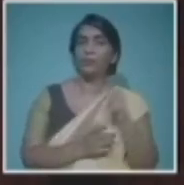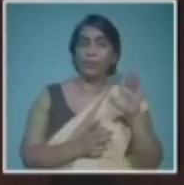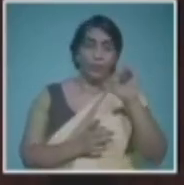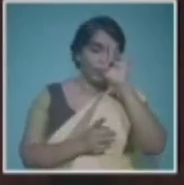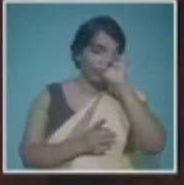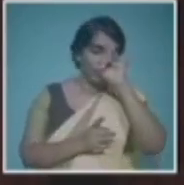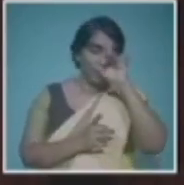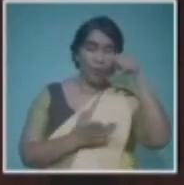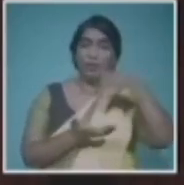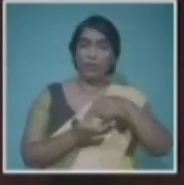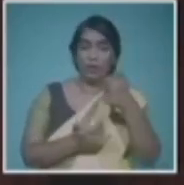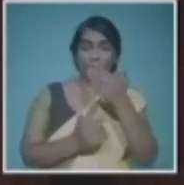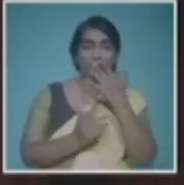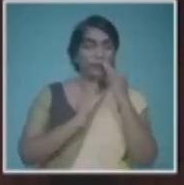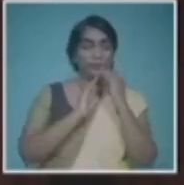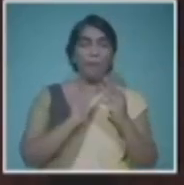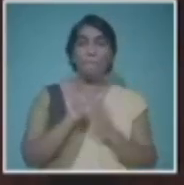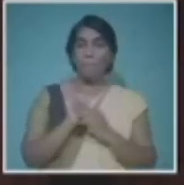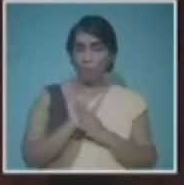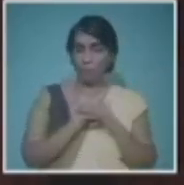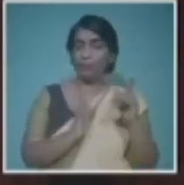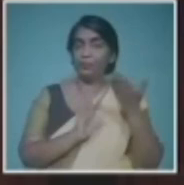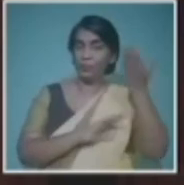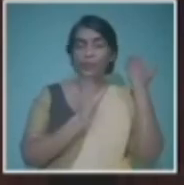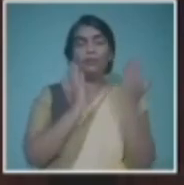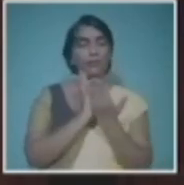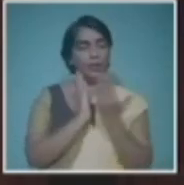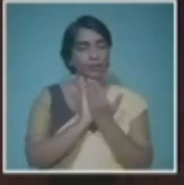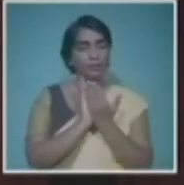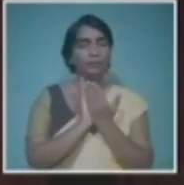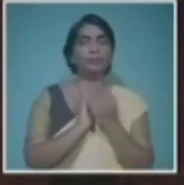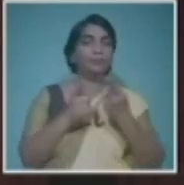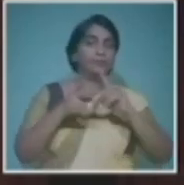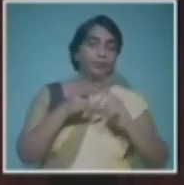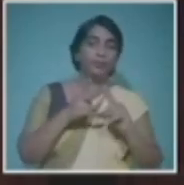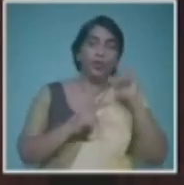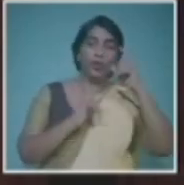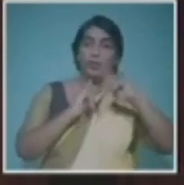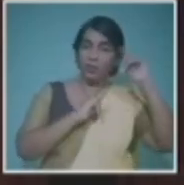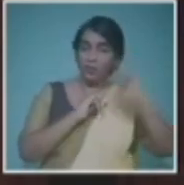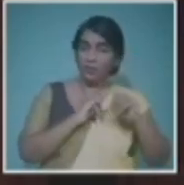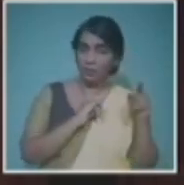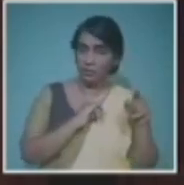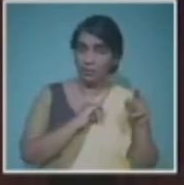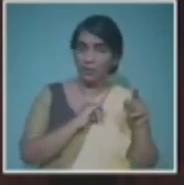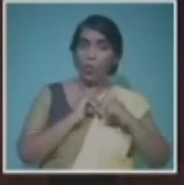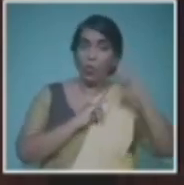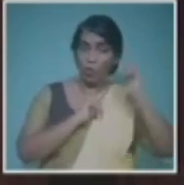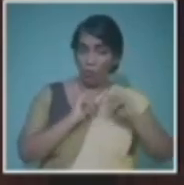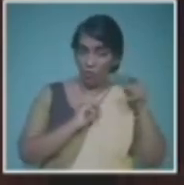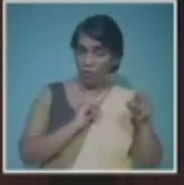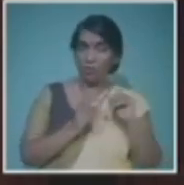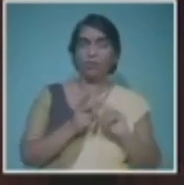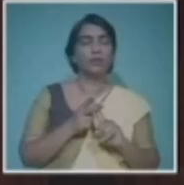කුණාගල දීප්තිමත් පාසලක් මලීදේව විද්‍යාලයේ ආශිෂ්‍යෙක් විදියට අනිත් පැයෙන් කොළඹ විශ්වවිද්‍යාලයේ උපාධාරියෙක්